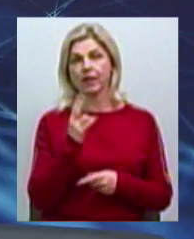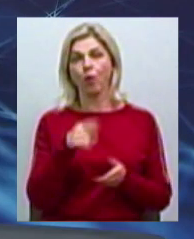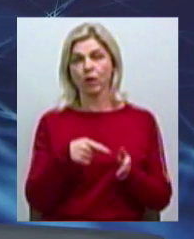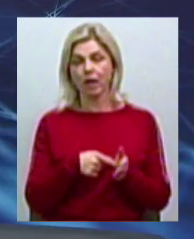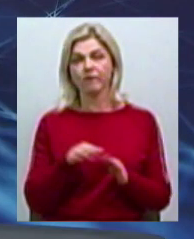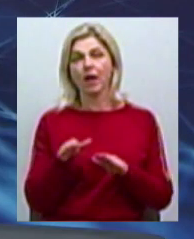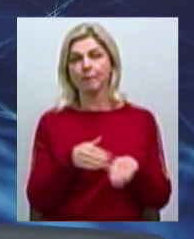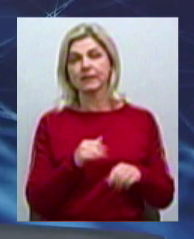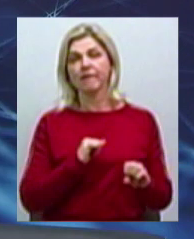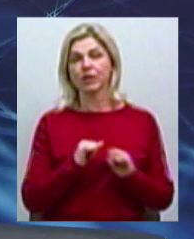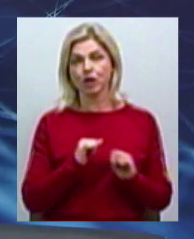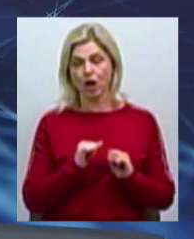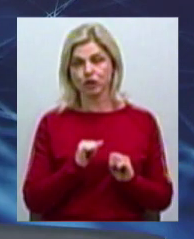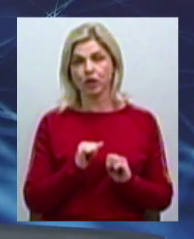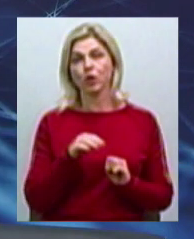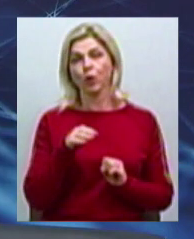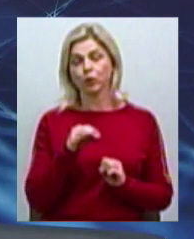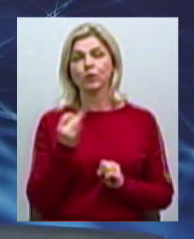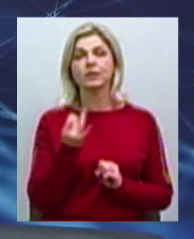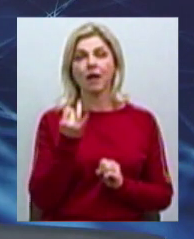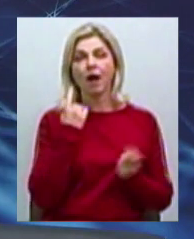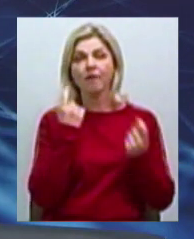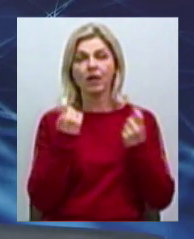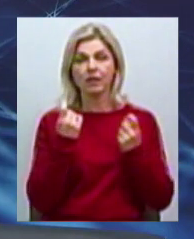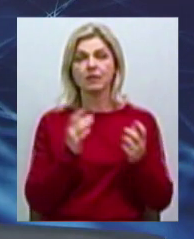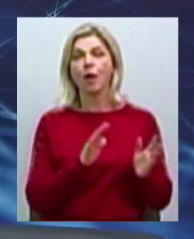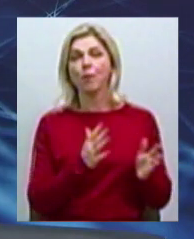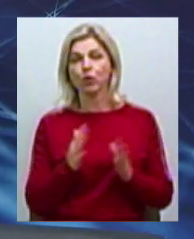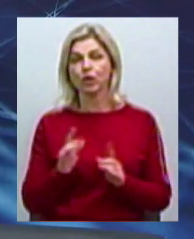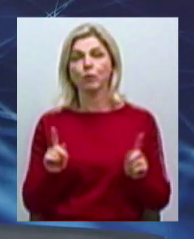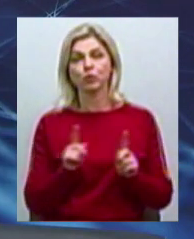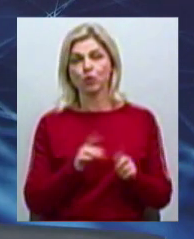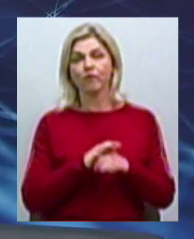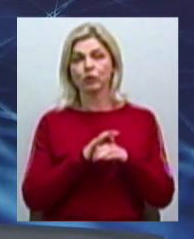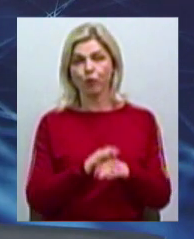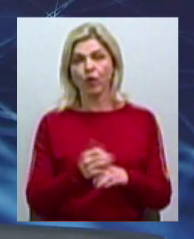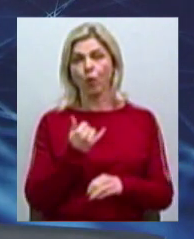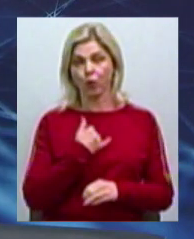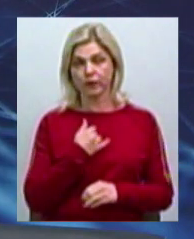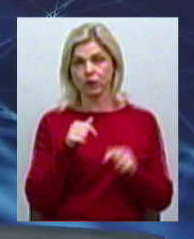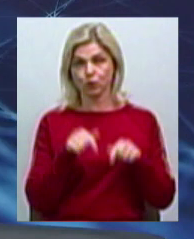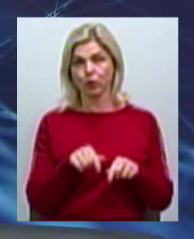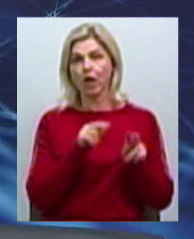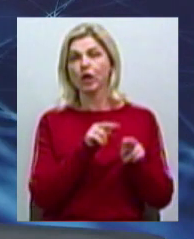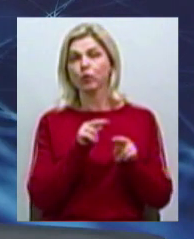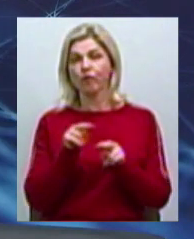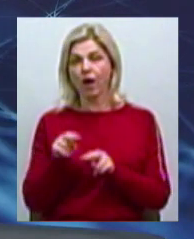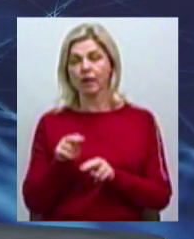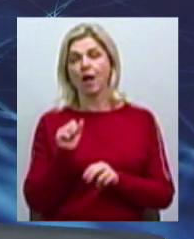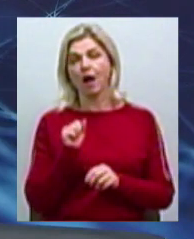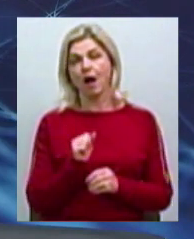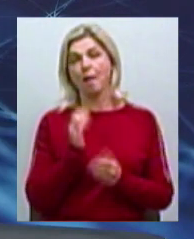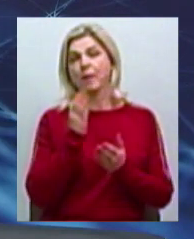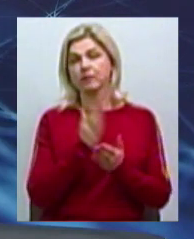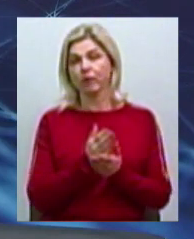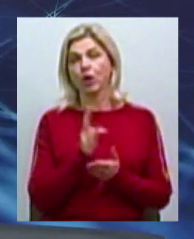після відрядження, то цікавилася певними подіями, які відбувалися і у нас, слідкувала. А безпосередньо вже